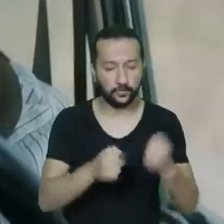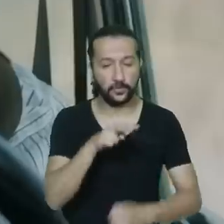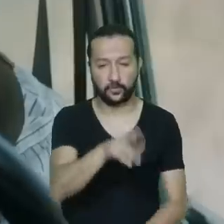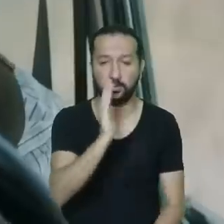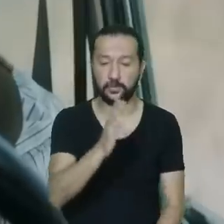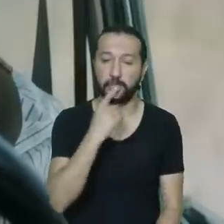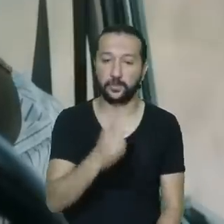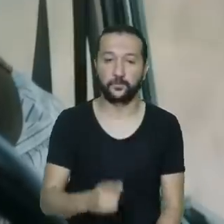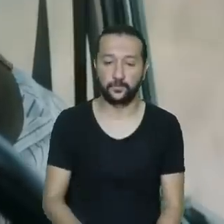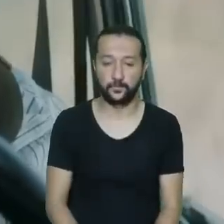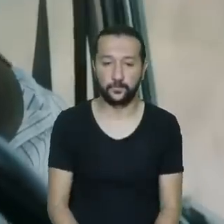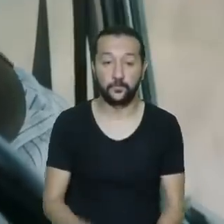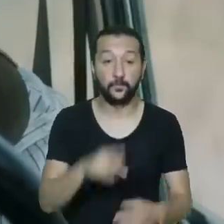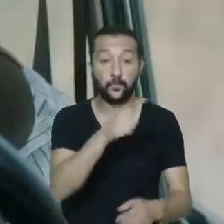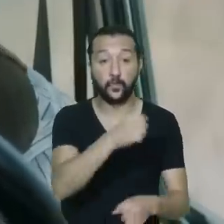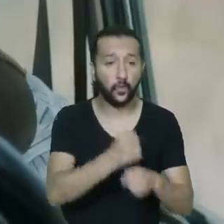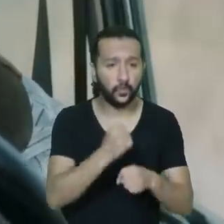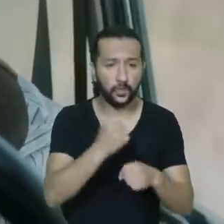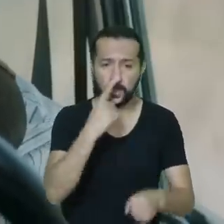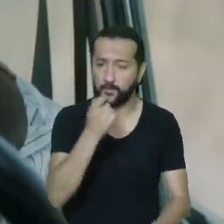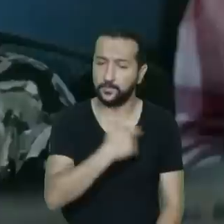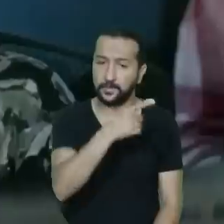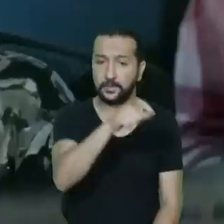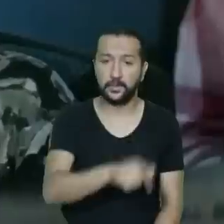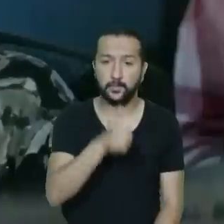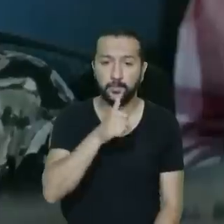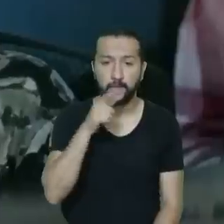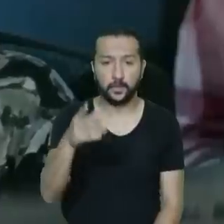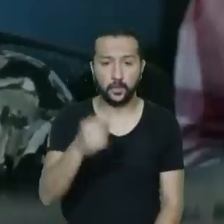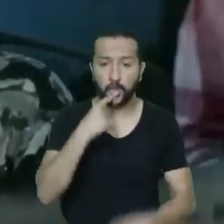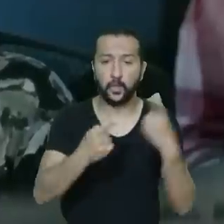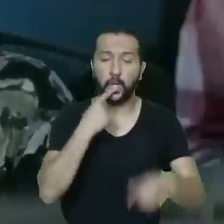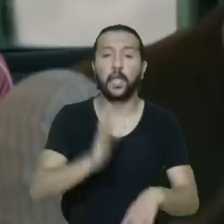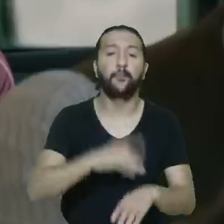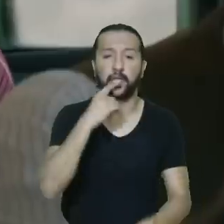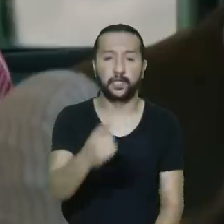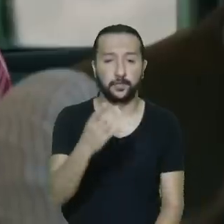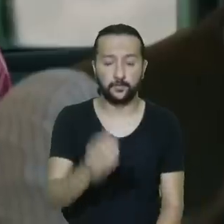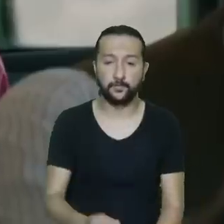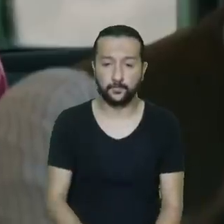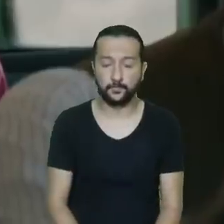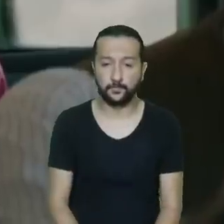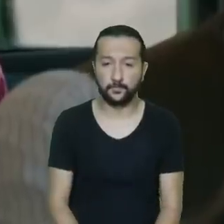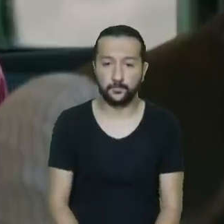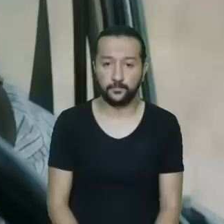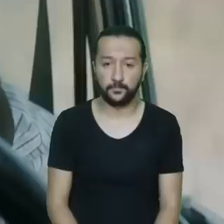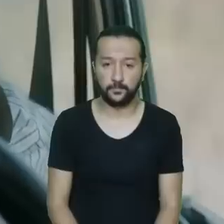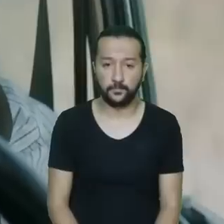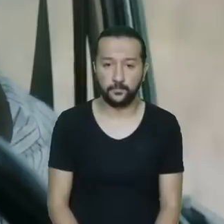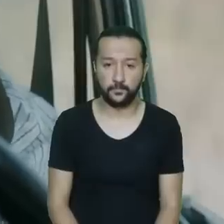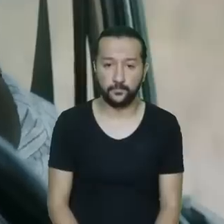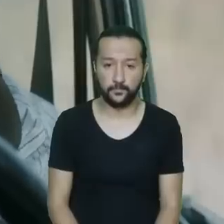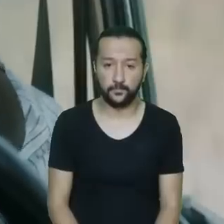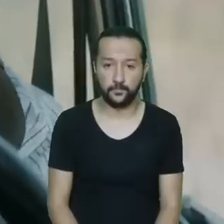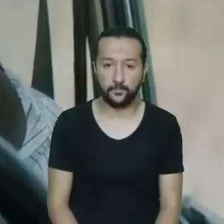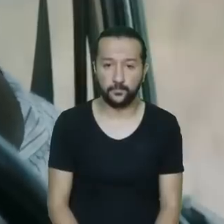arabanı. Gonca, ne dedim ben sana? Bu bangayın da bunun adı anılmayacak demedim mi? Gonca pişman, üzgün.